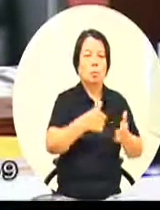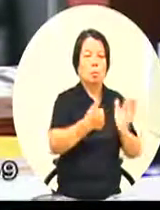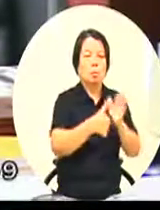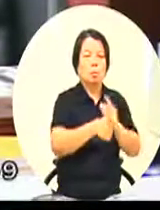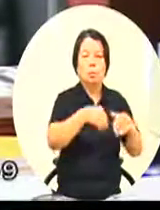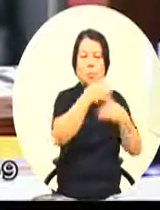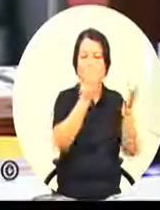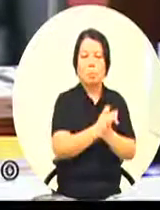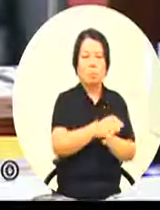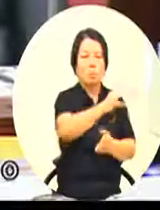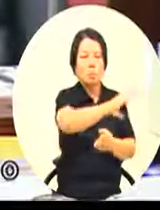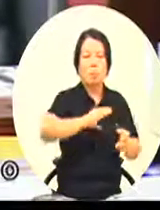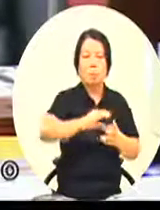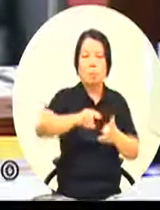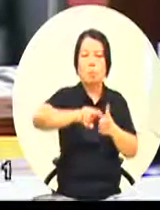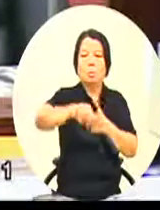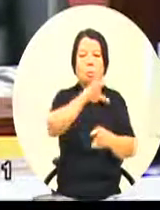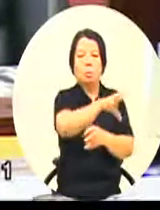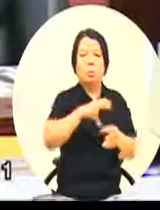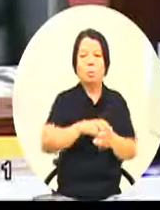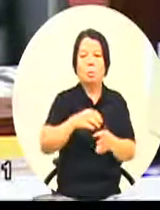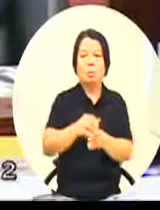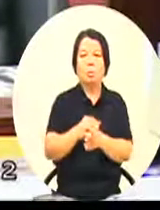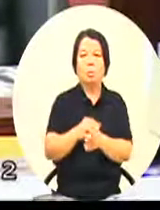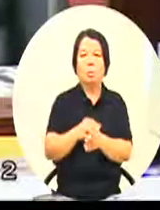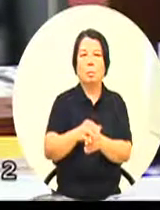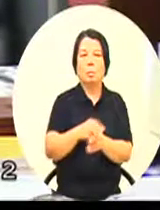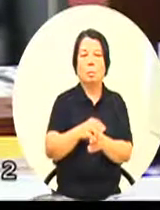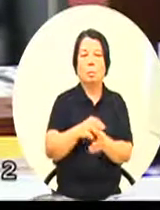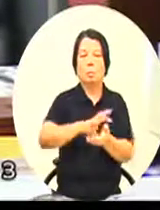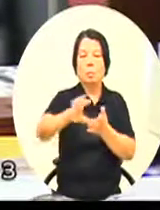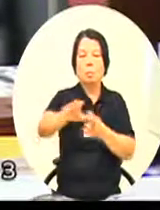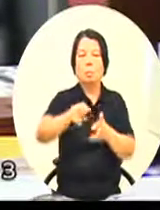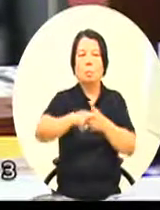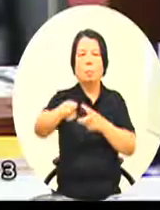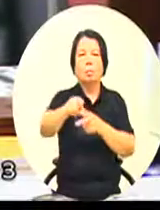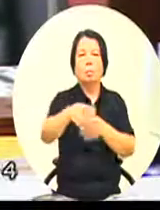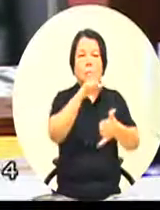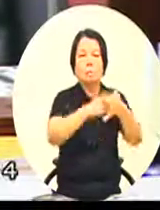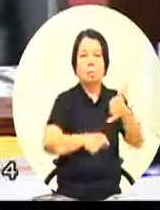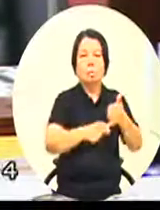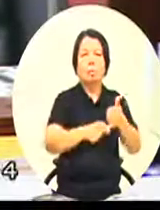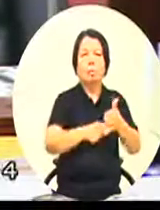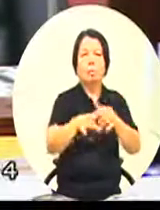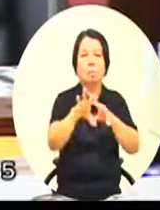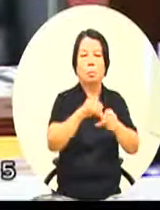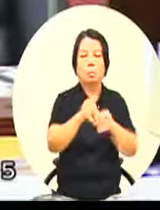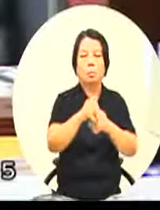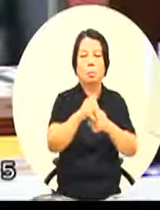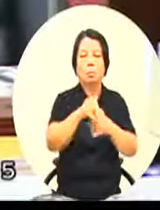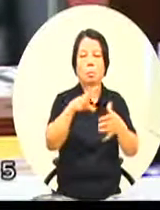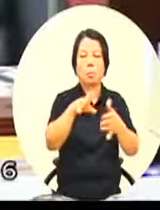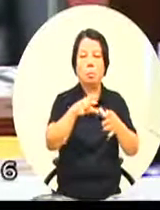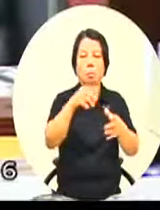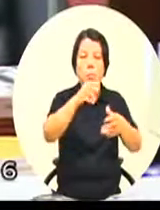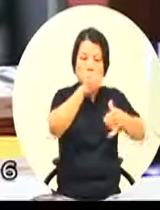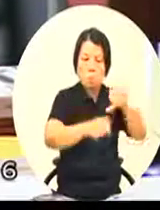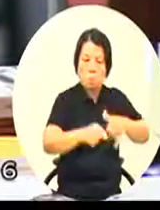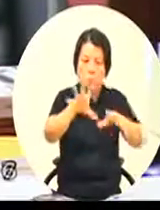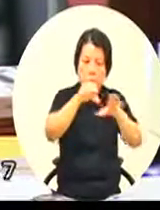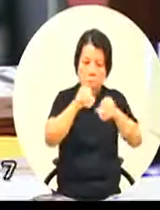露了。我告诉你，这已经涉及了这个泄露个资法，处2年以下的这个徒刑，甚至还要